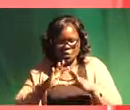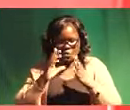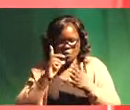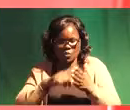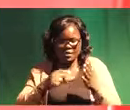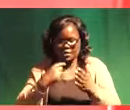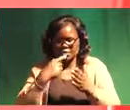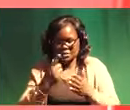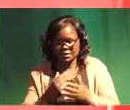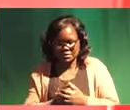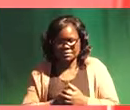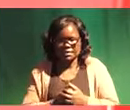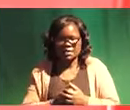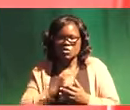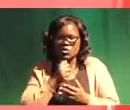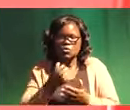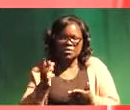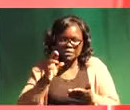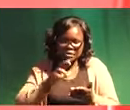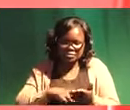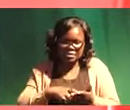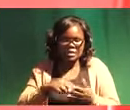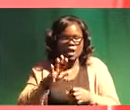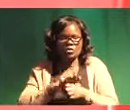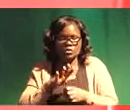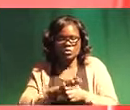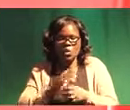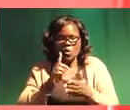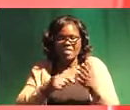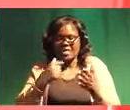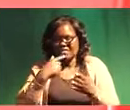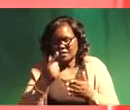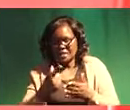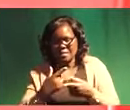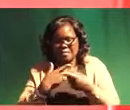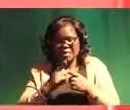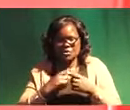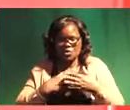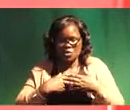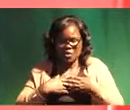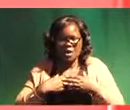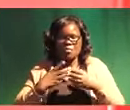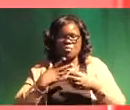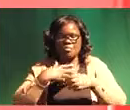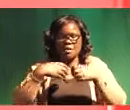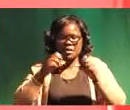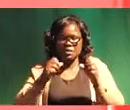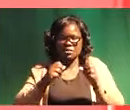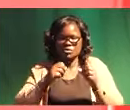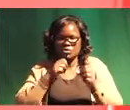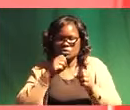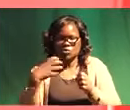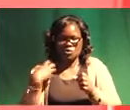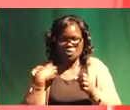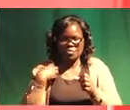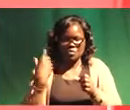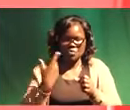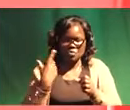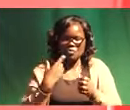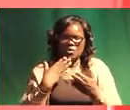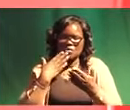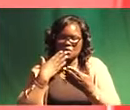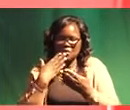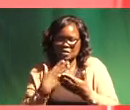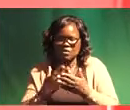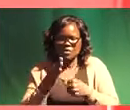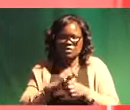kimesemwa. Sitaki kurudia sana sana yale wamesema. Lakini mheshimiwa rais hatutalalama tu. Nataka kushukuru